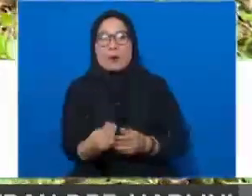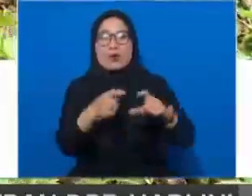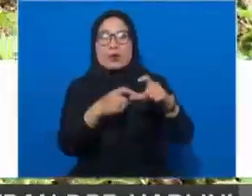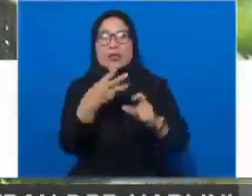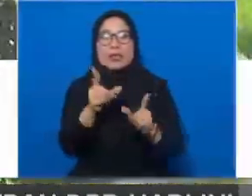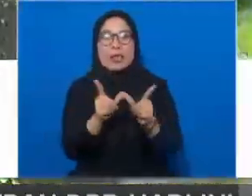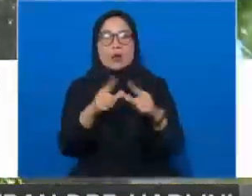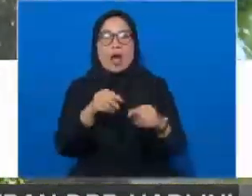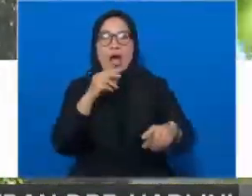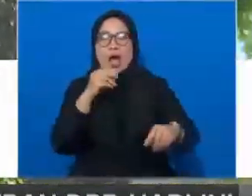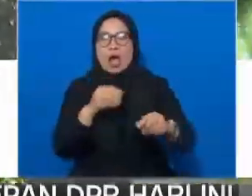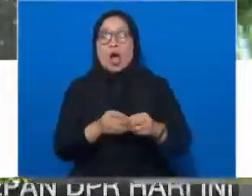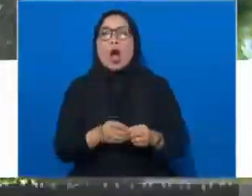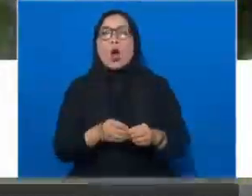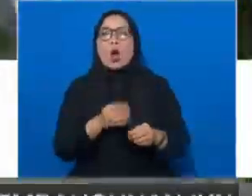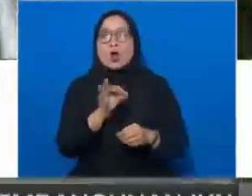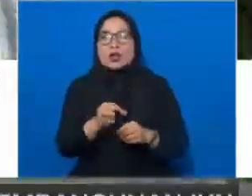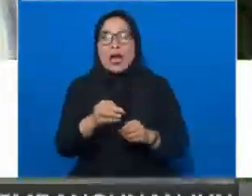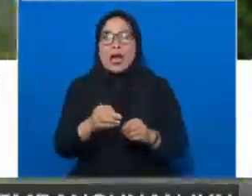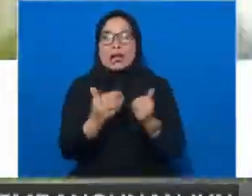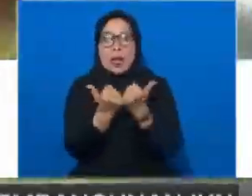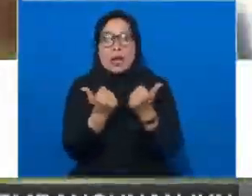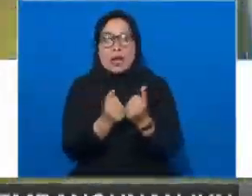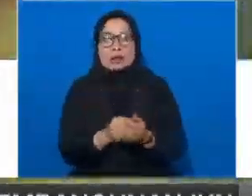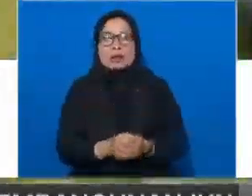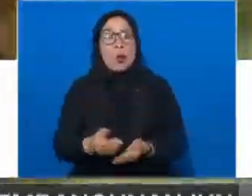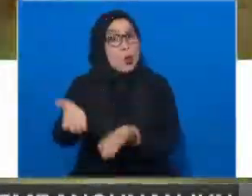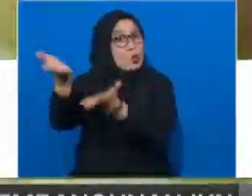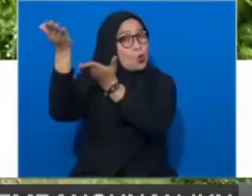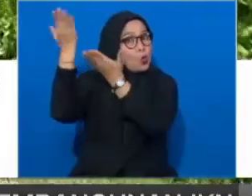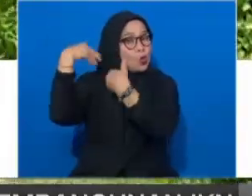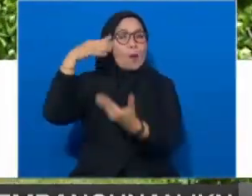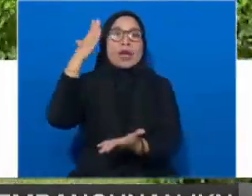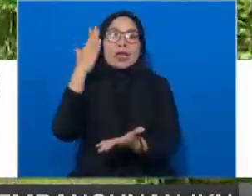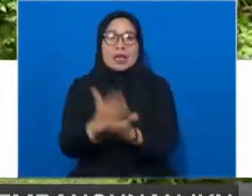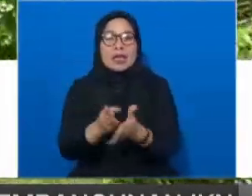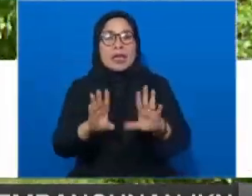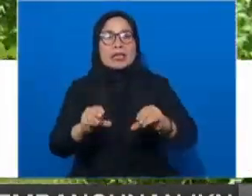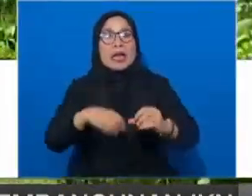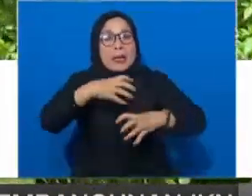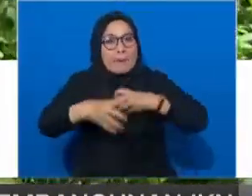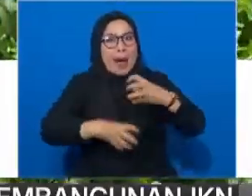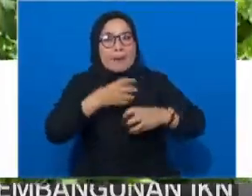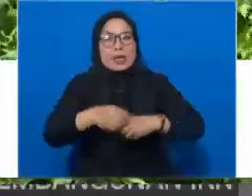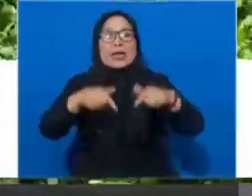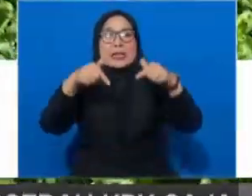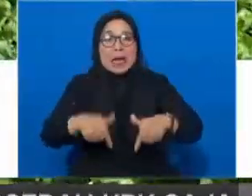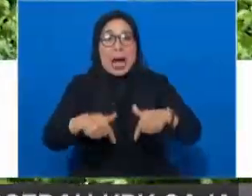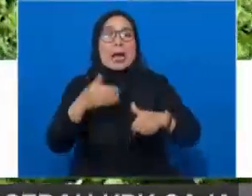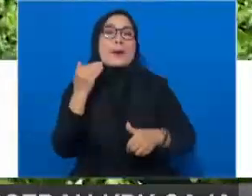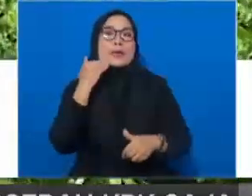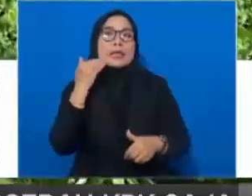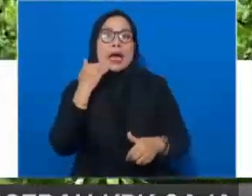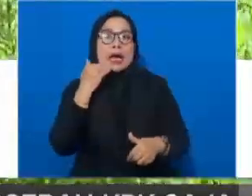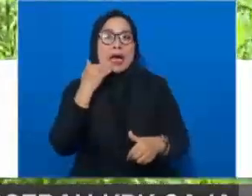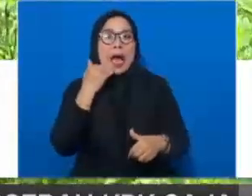Tangerang. Dia berhenti bekerja sebagai buruh pabrik puluhan tahun lalu. Kini, dia menjaga sekitar 30